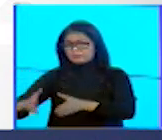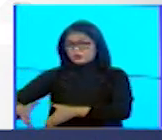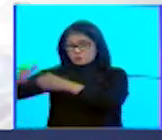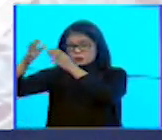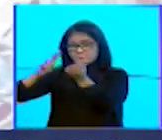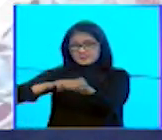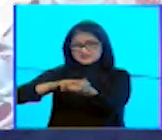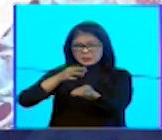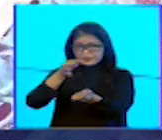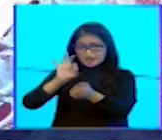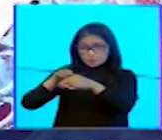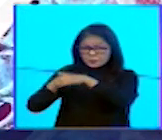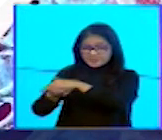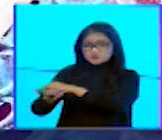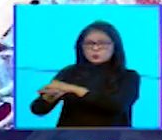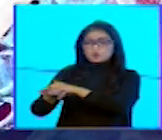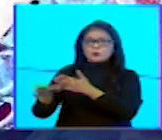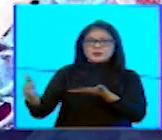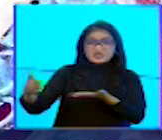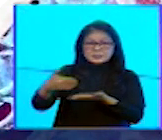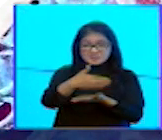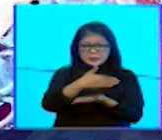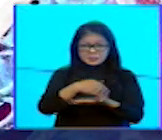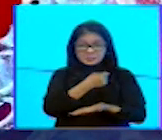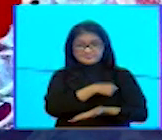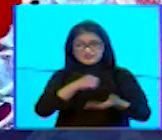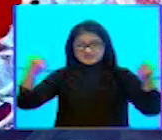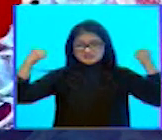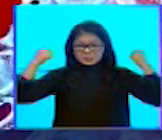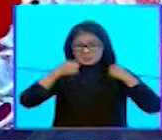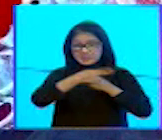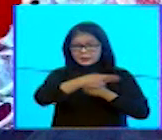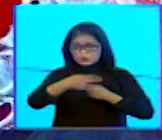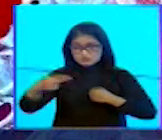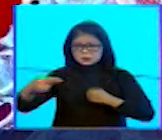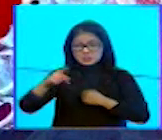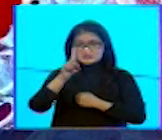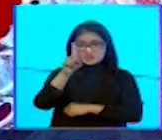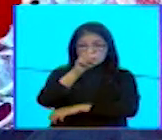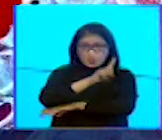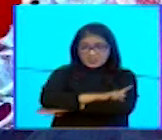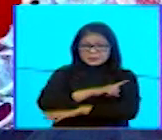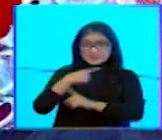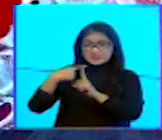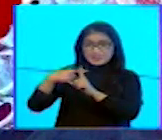Data Kementerian Kesehatan RI Kamis siang, selama 24 jam pertambahan kasus positif harian sebanyak